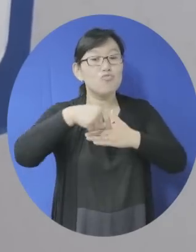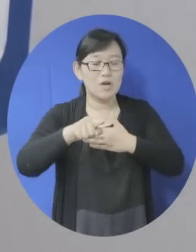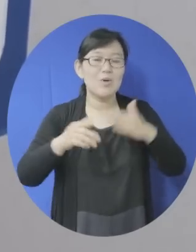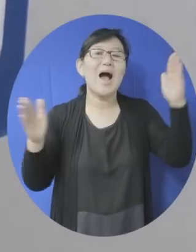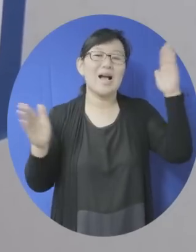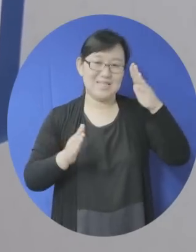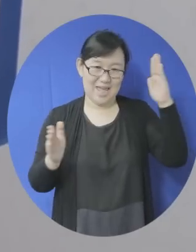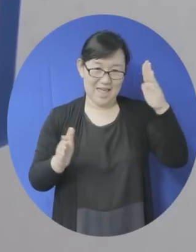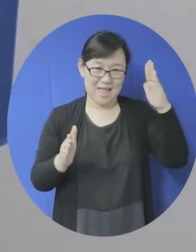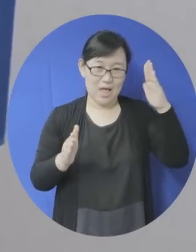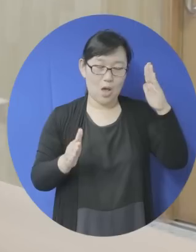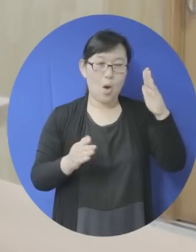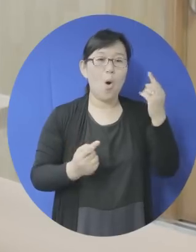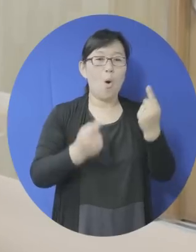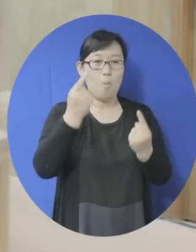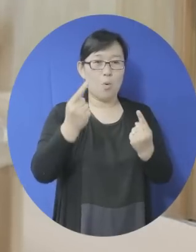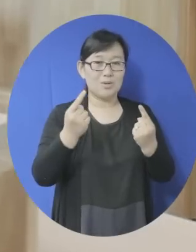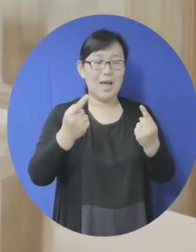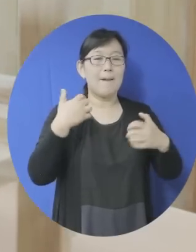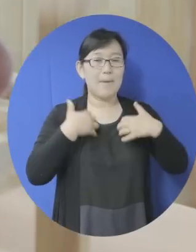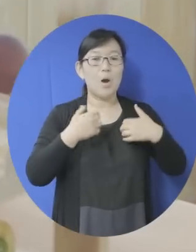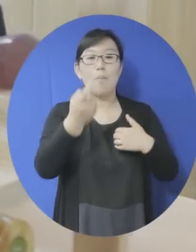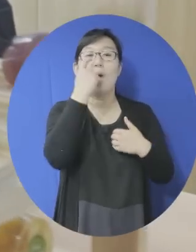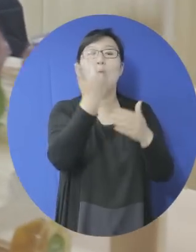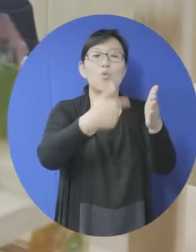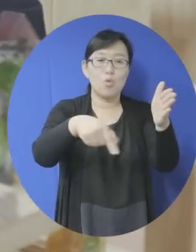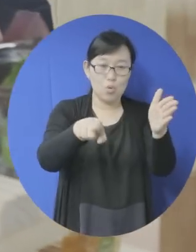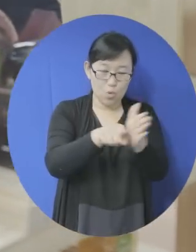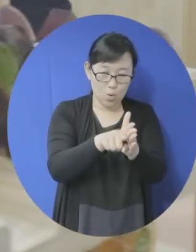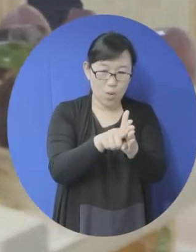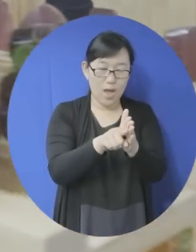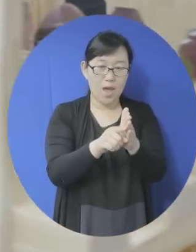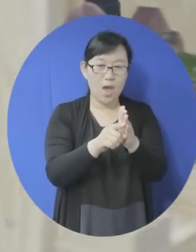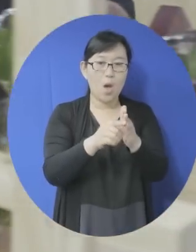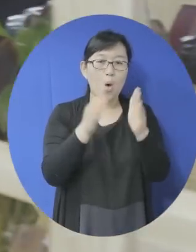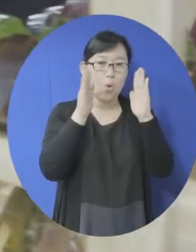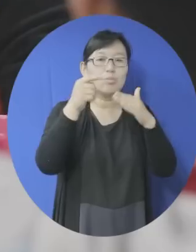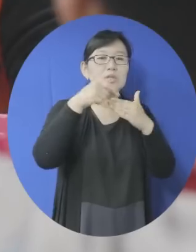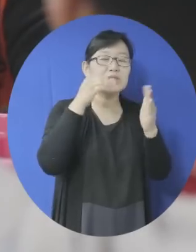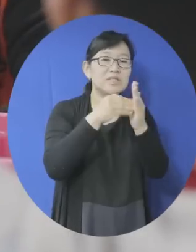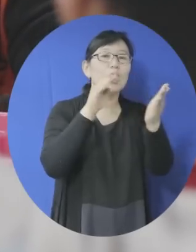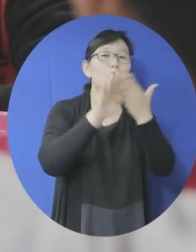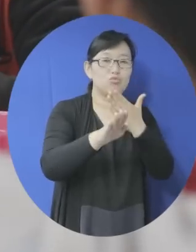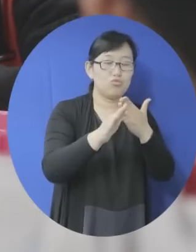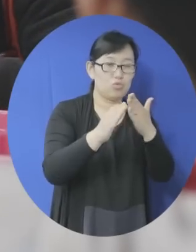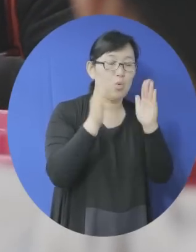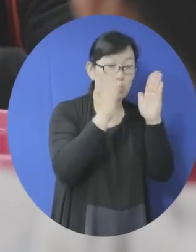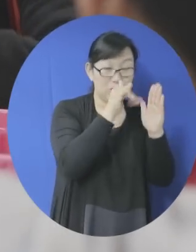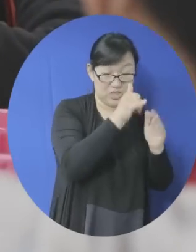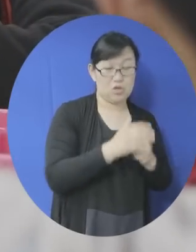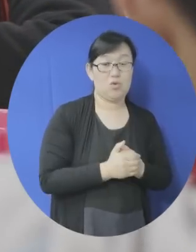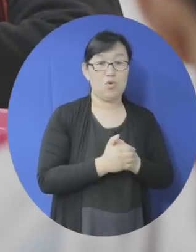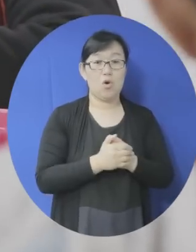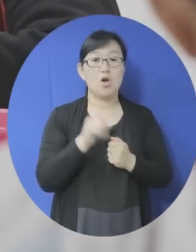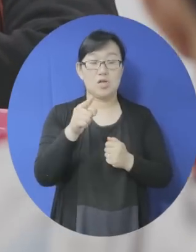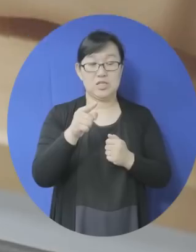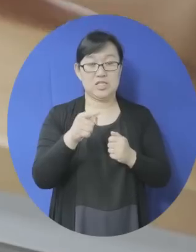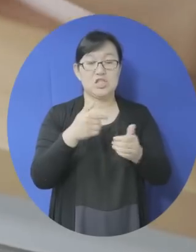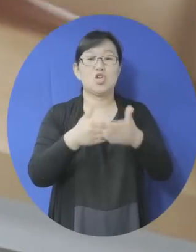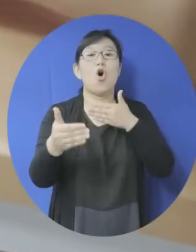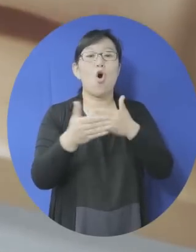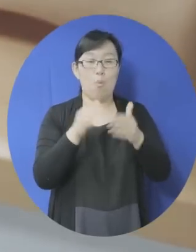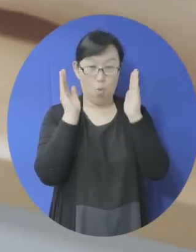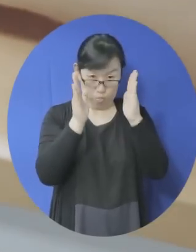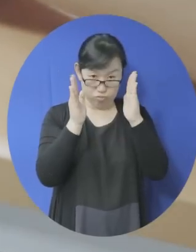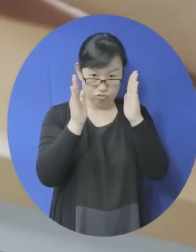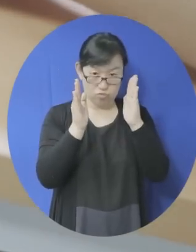이 밖에도 학생들에겐 보다 활기찬 배움을 위해 교실 밖 수업이 중요할 텐데요. 그래서 마련된 현장